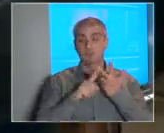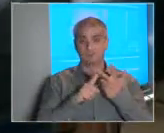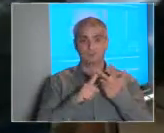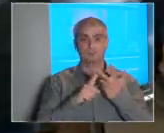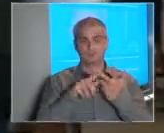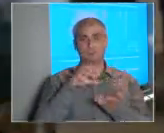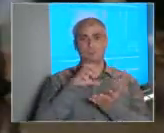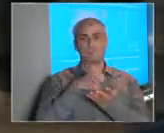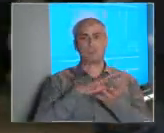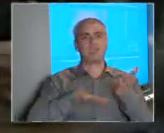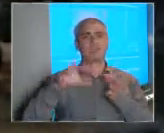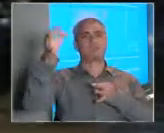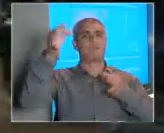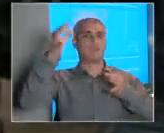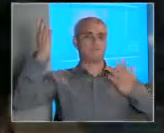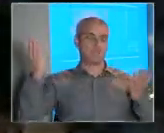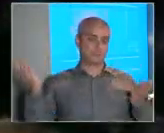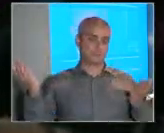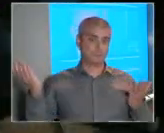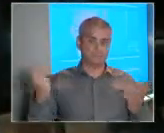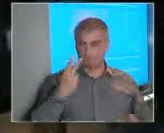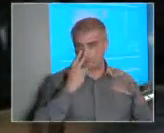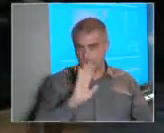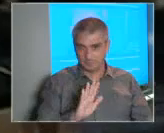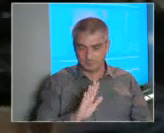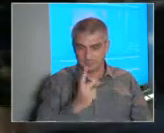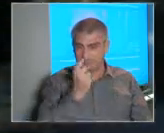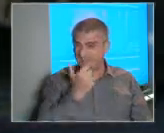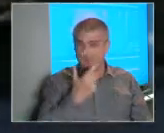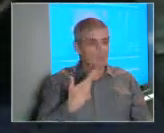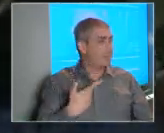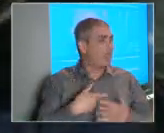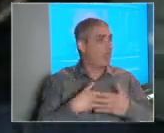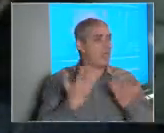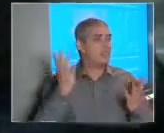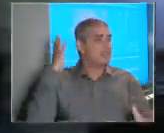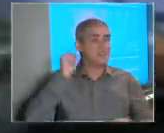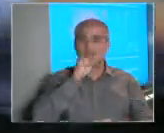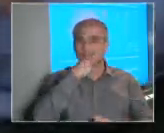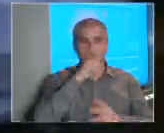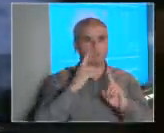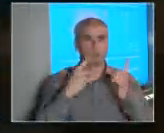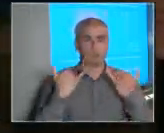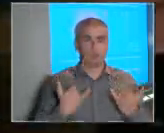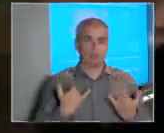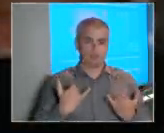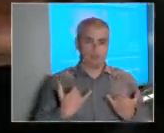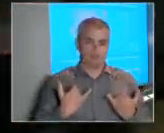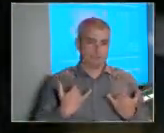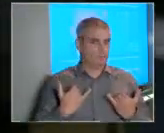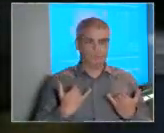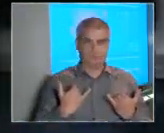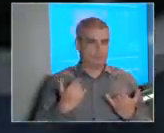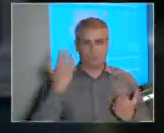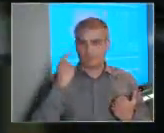זה מרכז פריפריה. עכשיו ראה, כמעט אין לנו היסטורית מה שקורה היום. לא